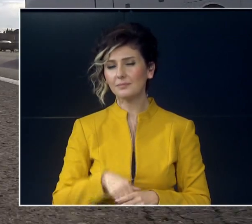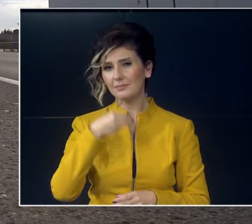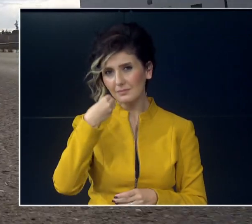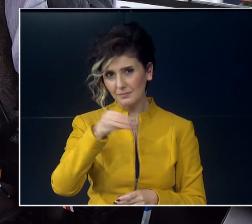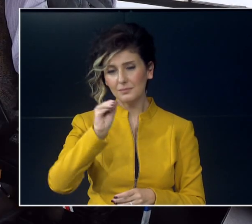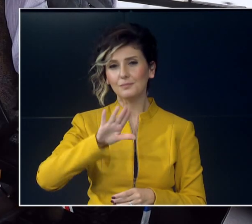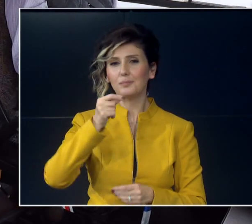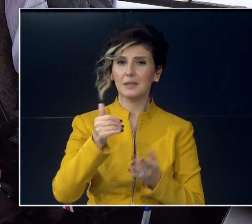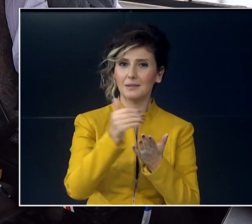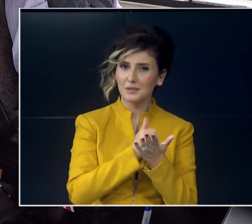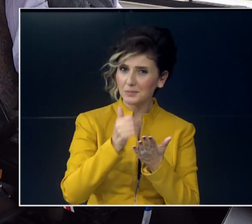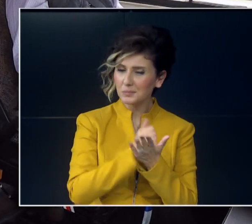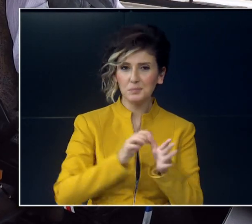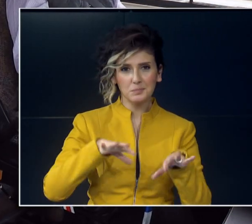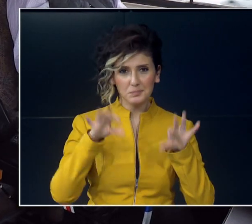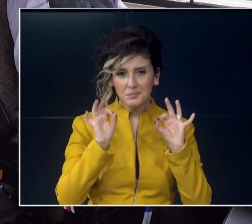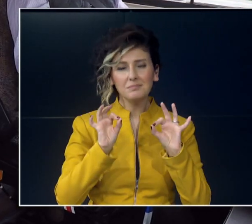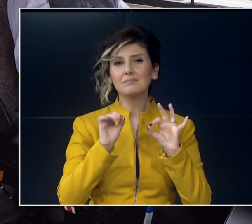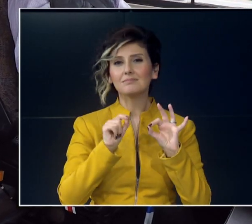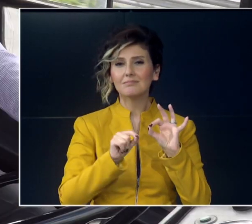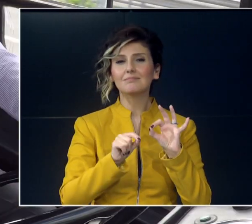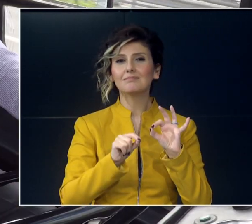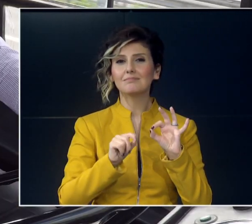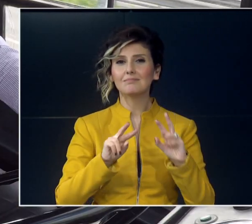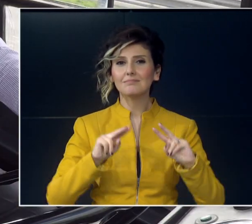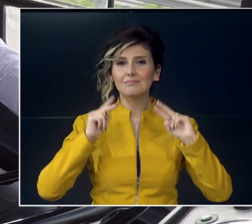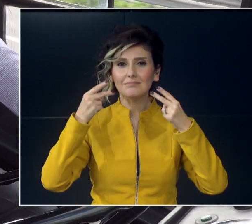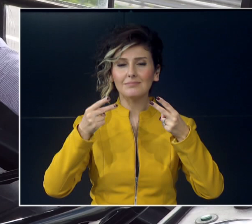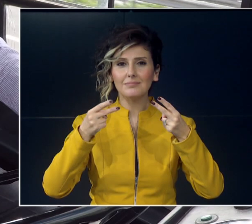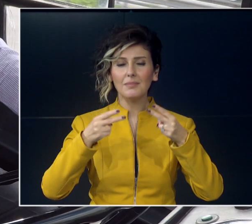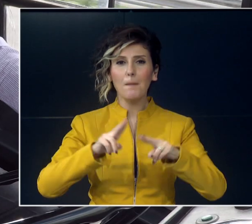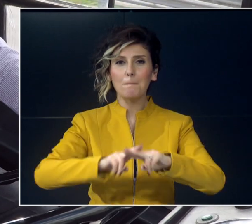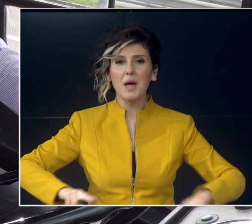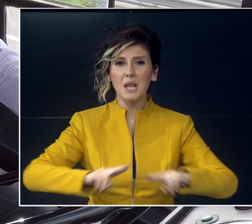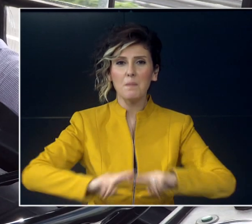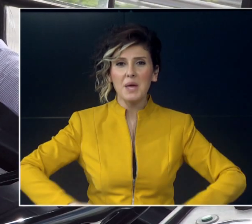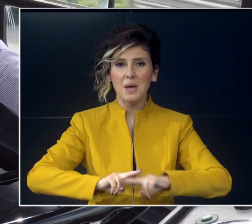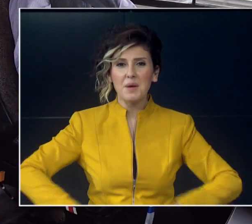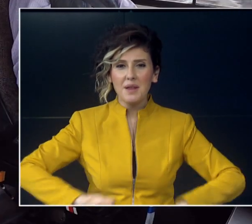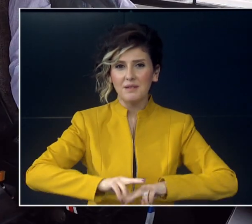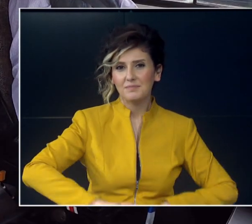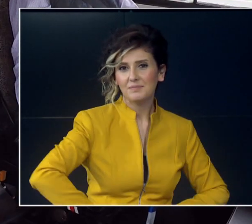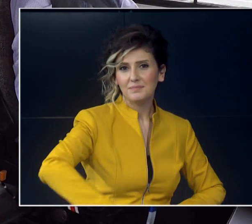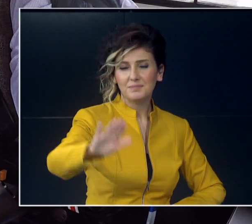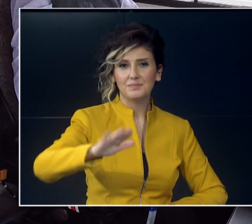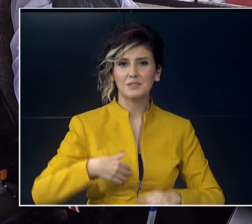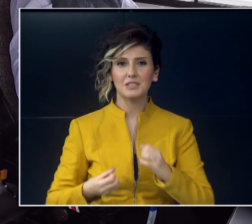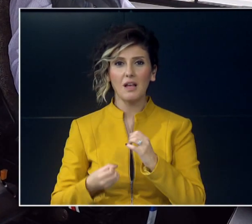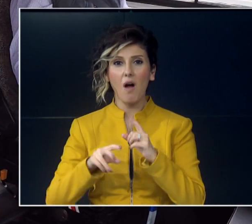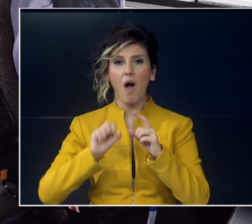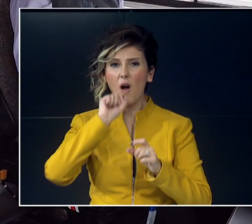sattık, oradan da para kazandık. Bu sefer parke imalatçılığı yaptım. Ahşap